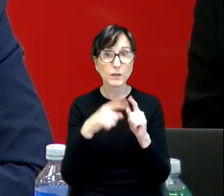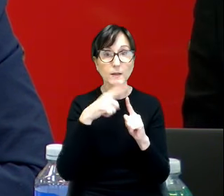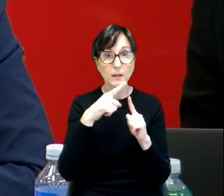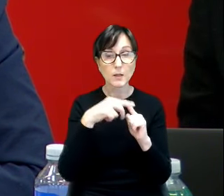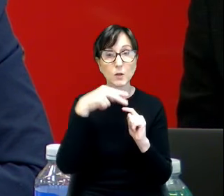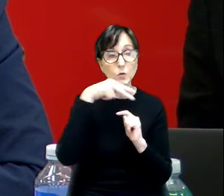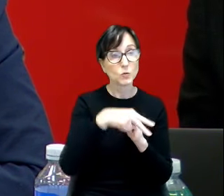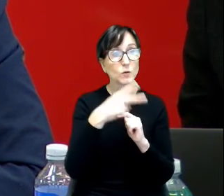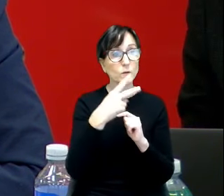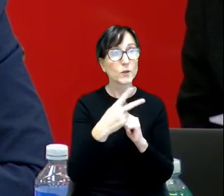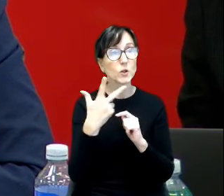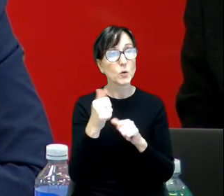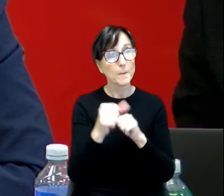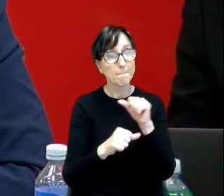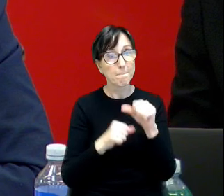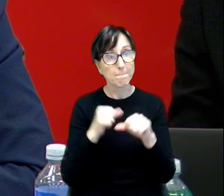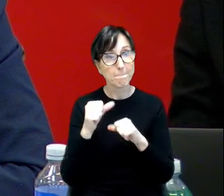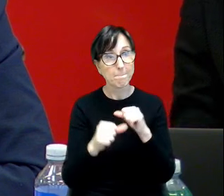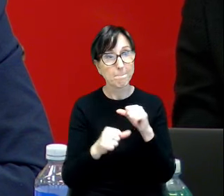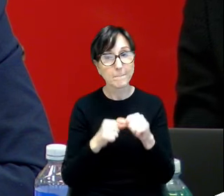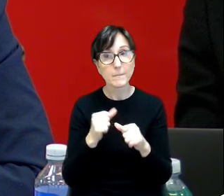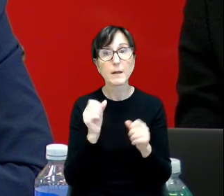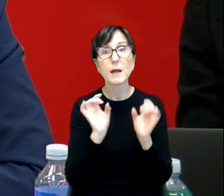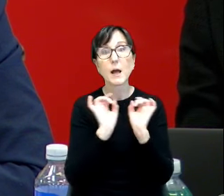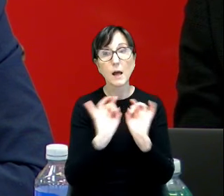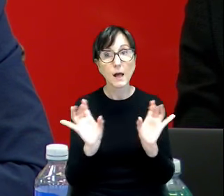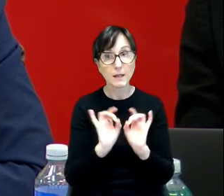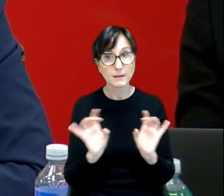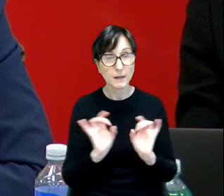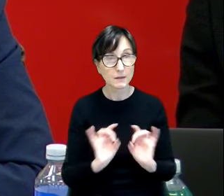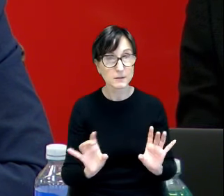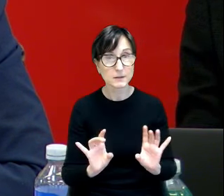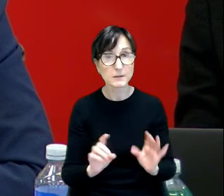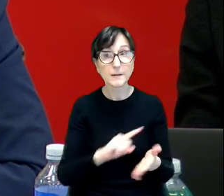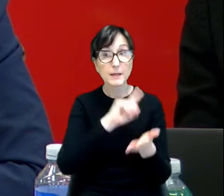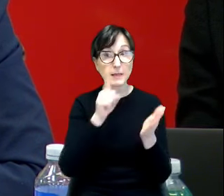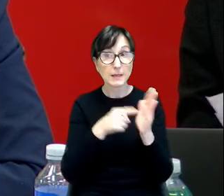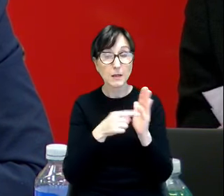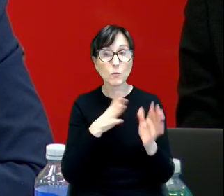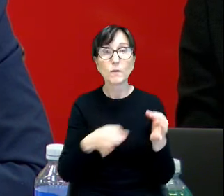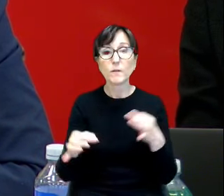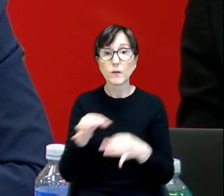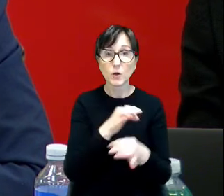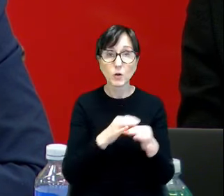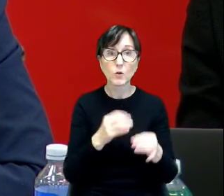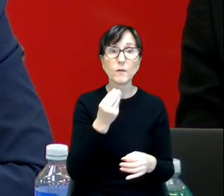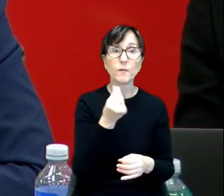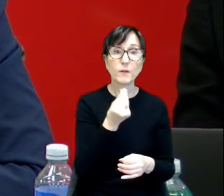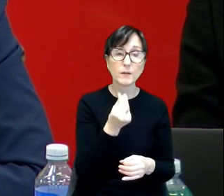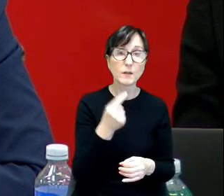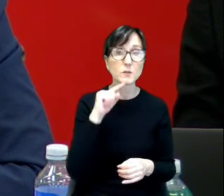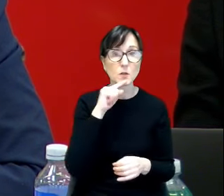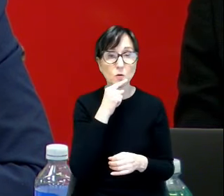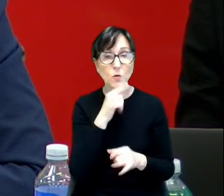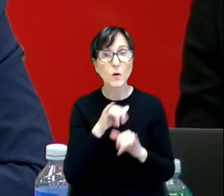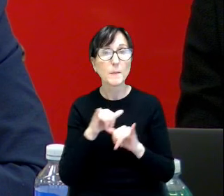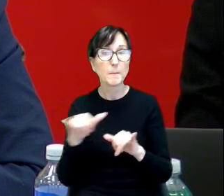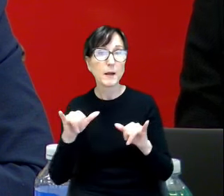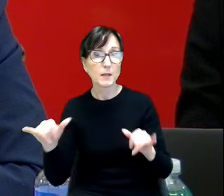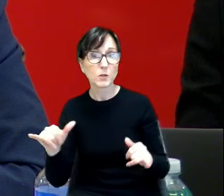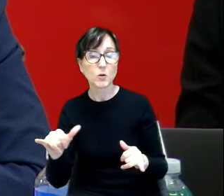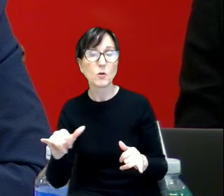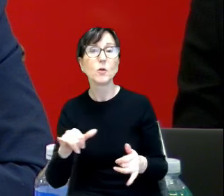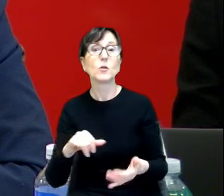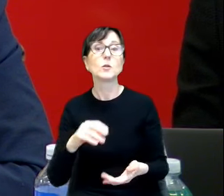2023 metų ataskaitų rinkiniui klausimas buvo stastytas finansų ekonomikos miesto plėtros strateginio planavimo miesto